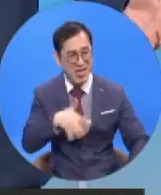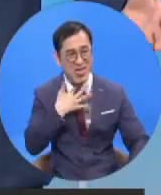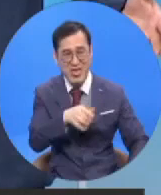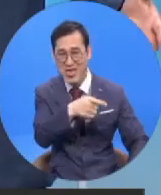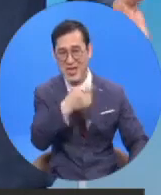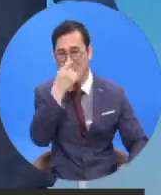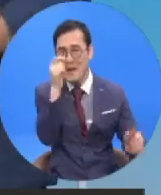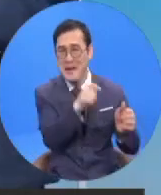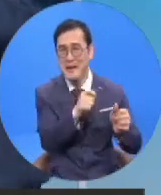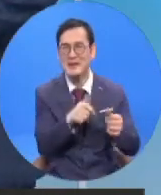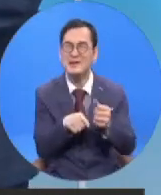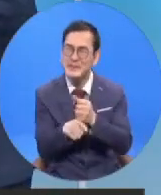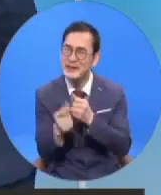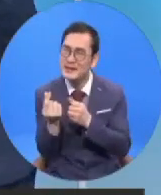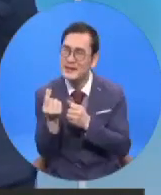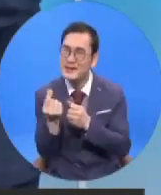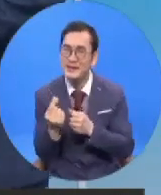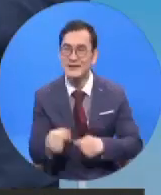제기되면서 논란이 또 일고 있습니다.